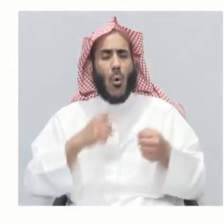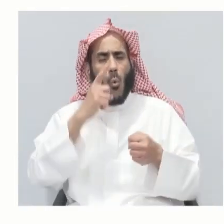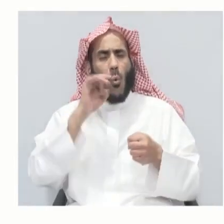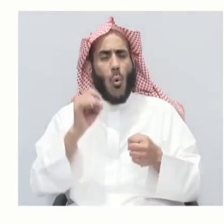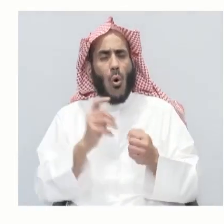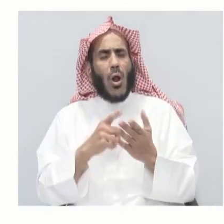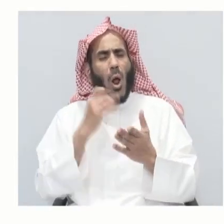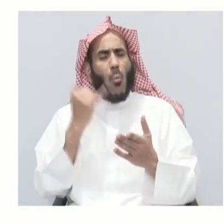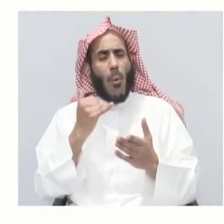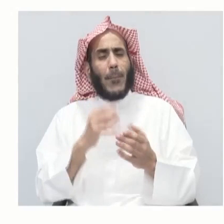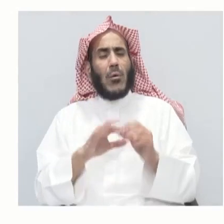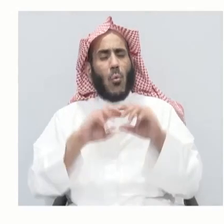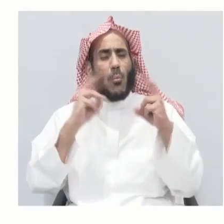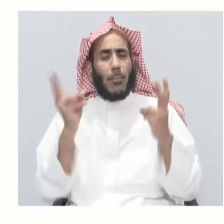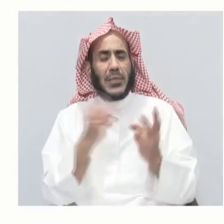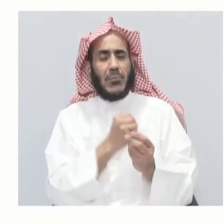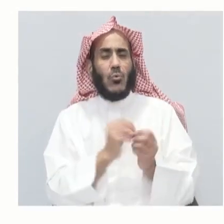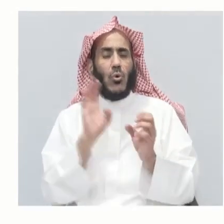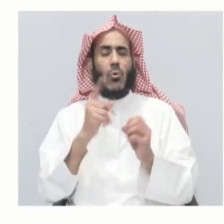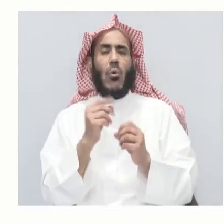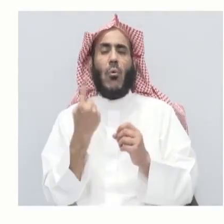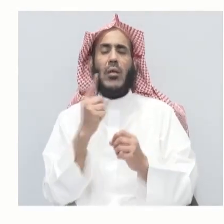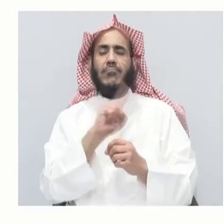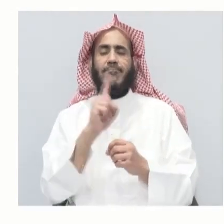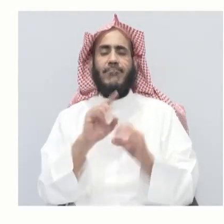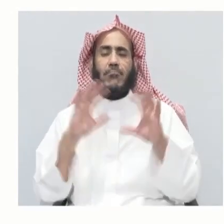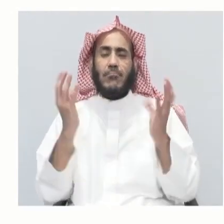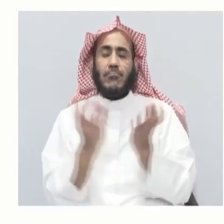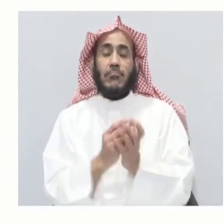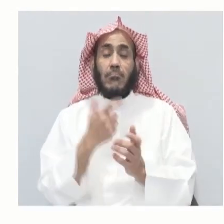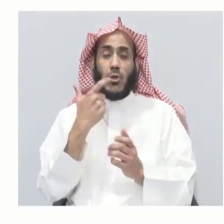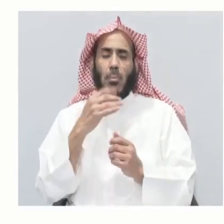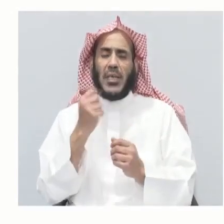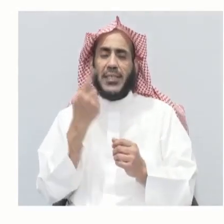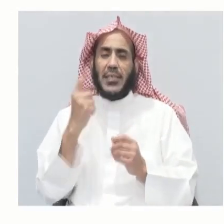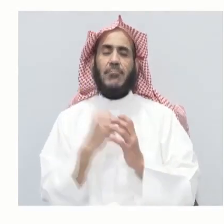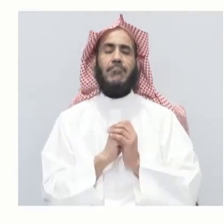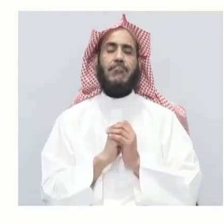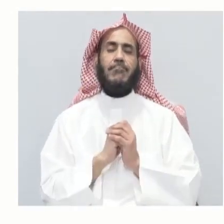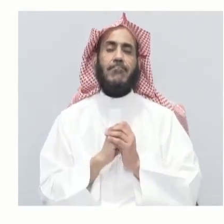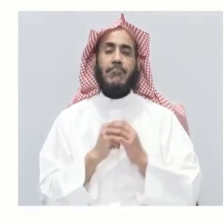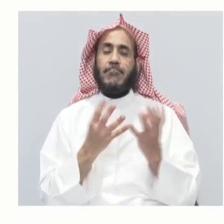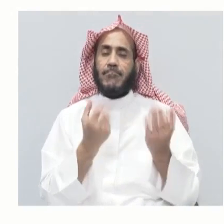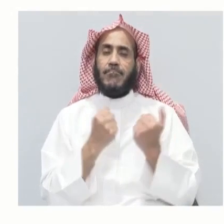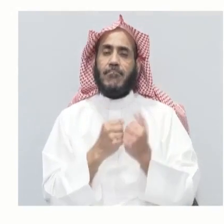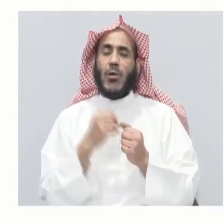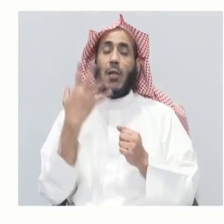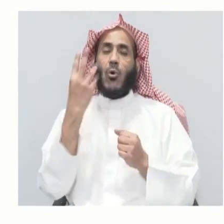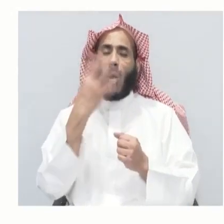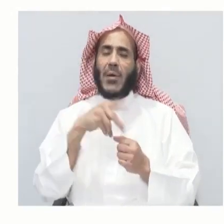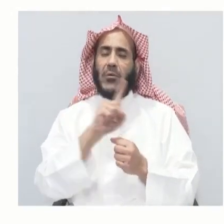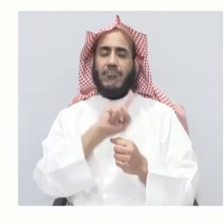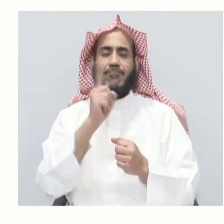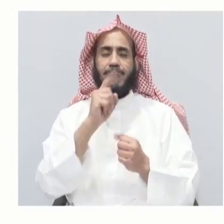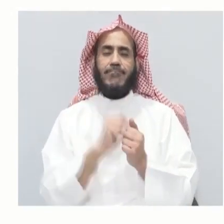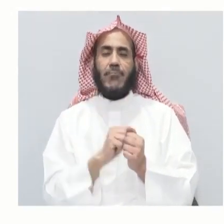اكتب مجموع الكتل ولا استعين بكتله واحده انتبه انتبه جيدا هنا انك لا تاخذ ال 45 فقط